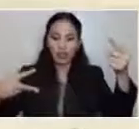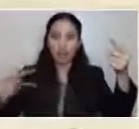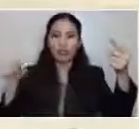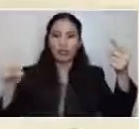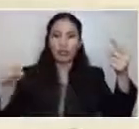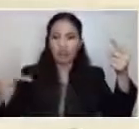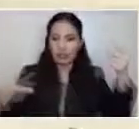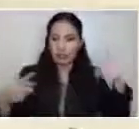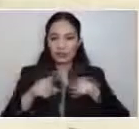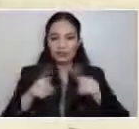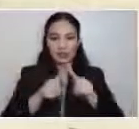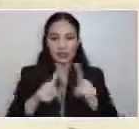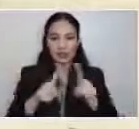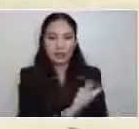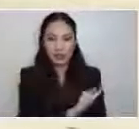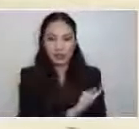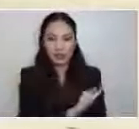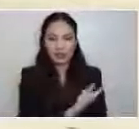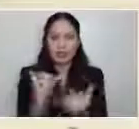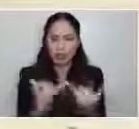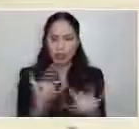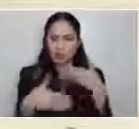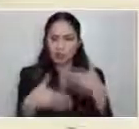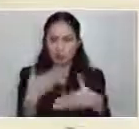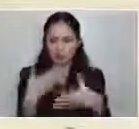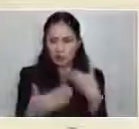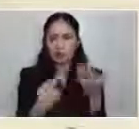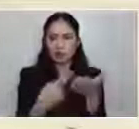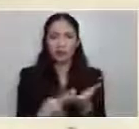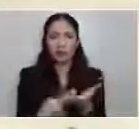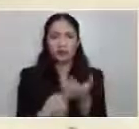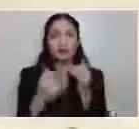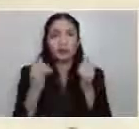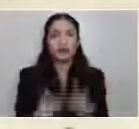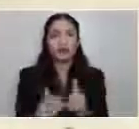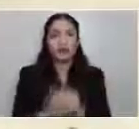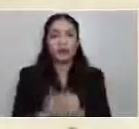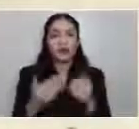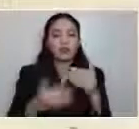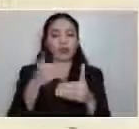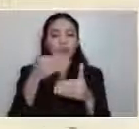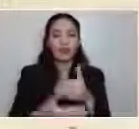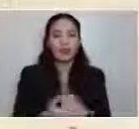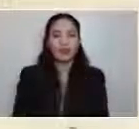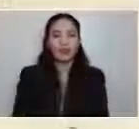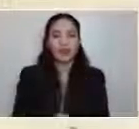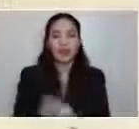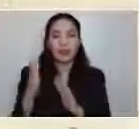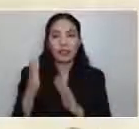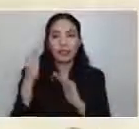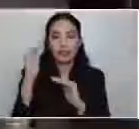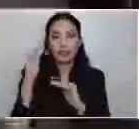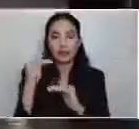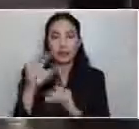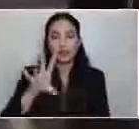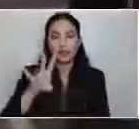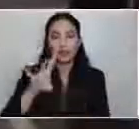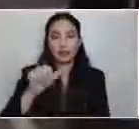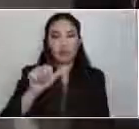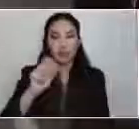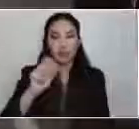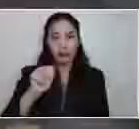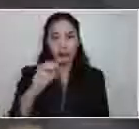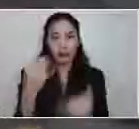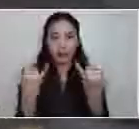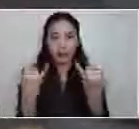Yan ay ang pagdating ng mga karagdagang bakuna laban sa COVID-19. Andito nga tayo ngayon sa